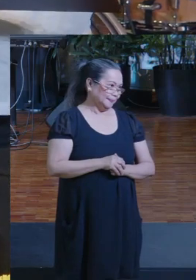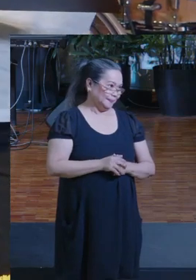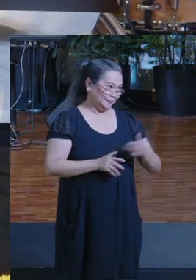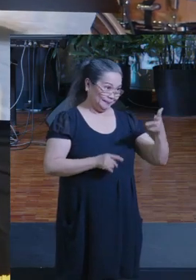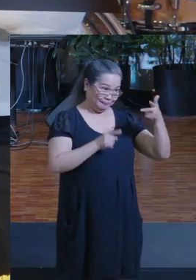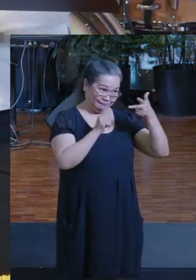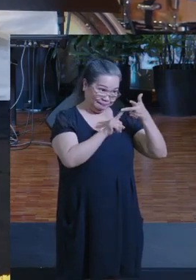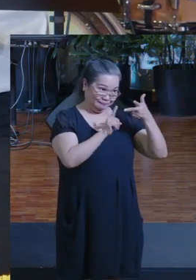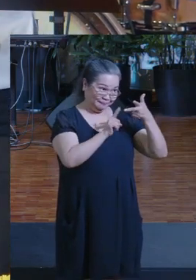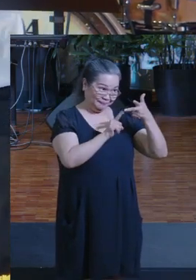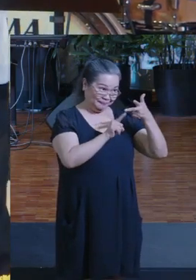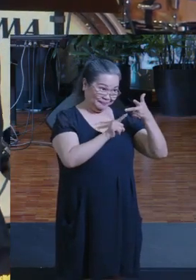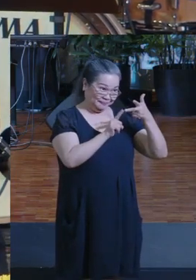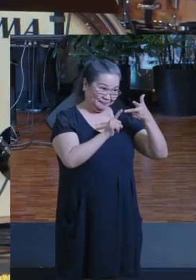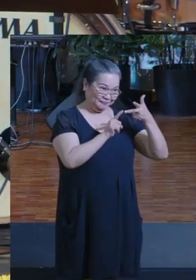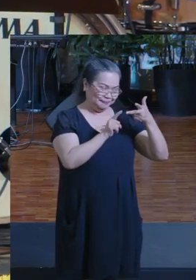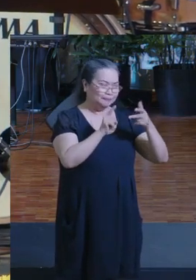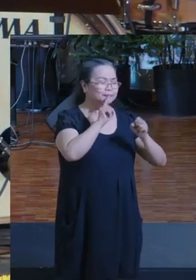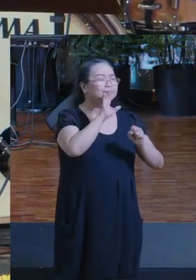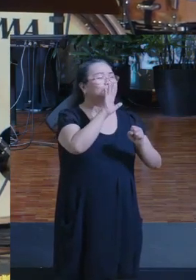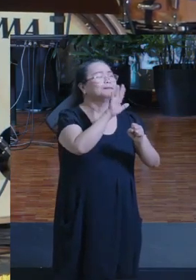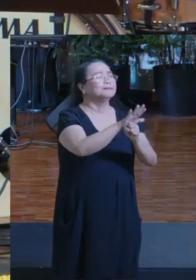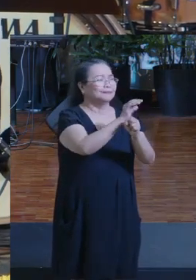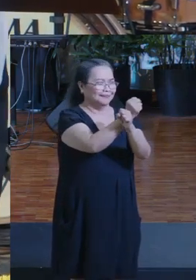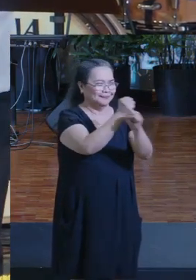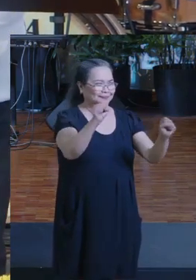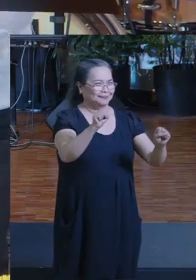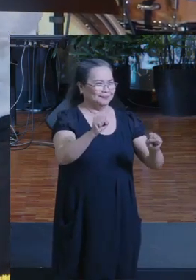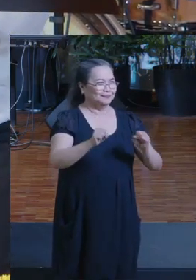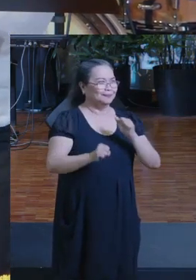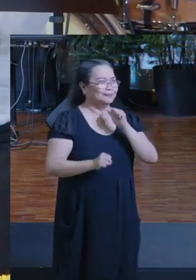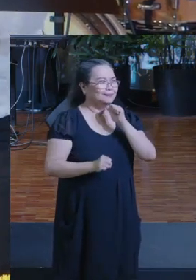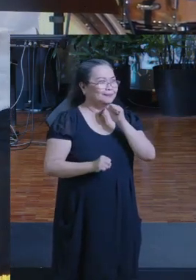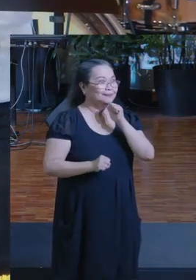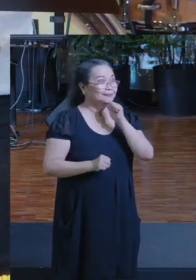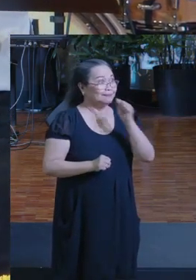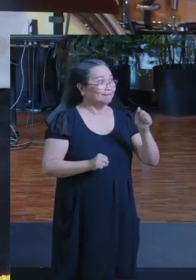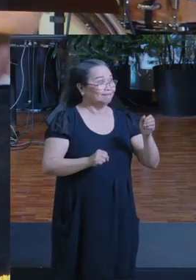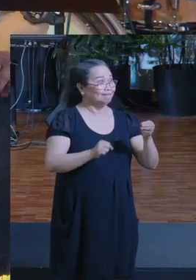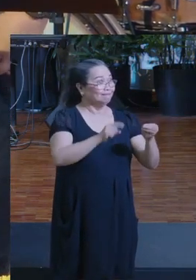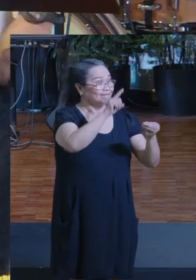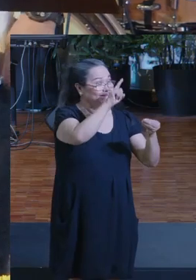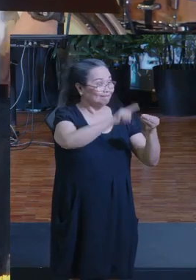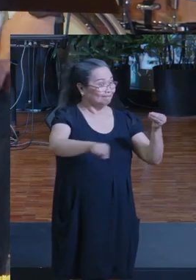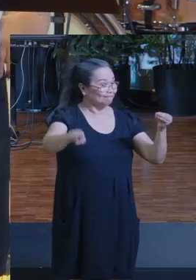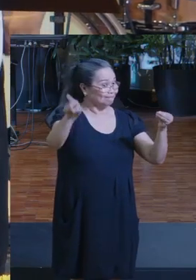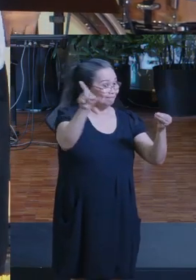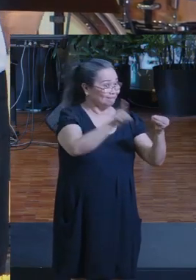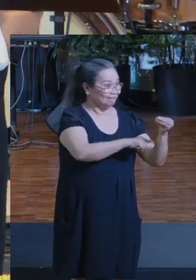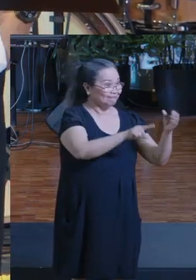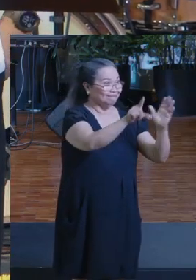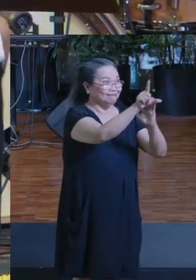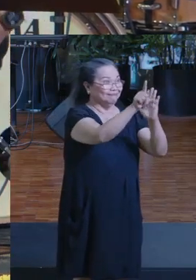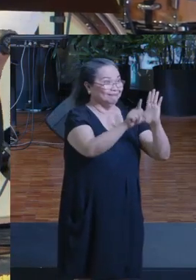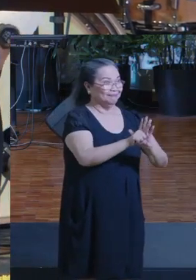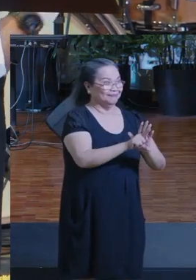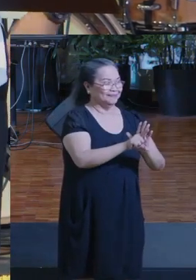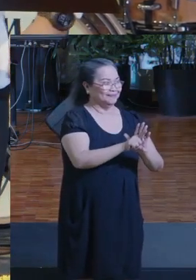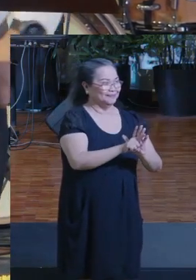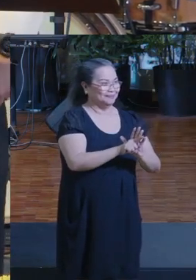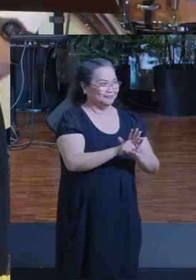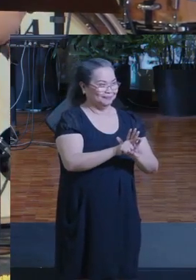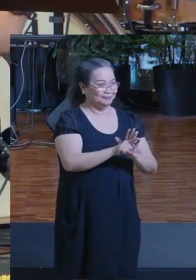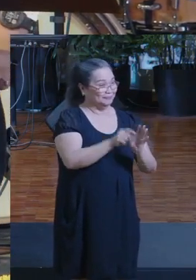Pangatlo, ang pangakong kaligtasan ay hindi pinawalang bisa ng batas. So sabi niya, this is what